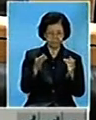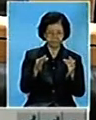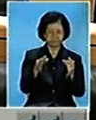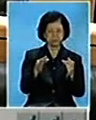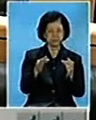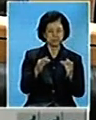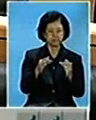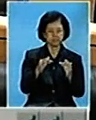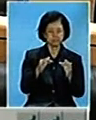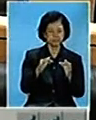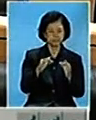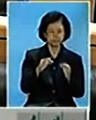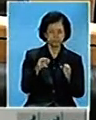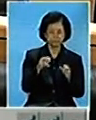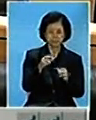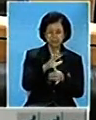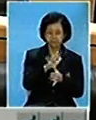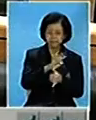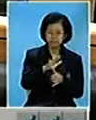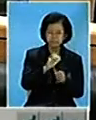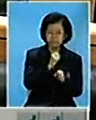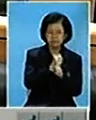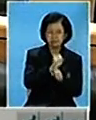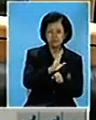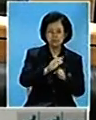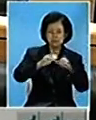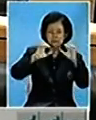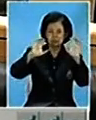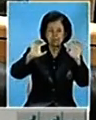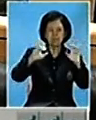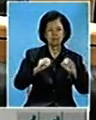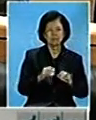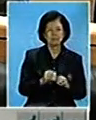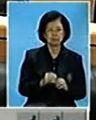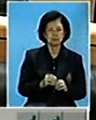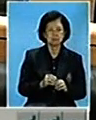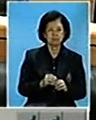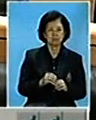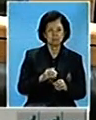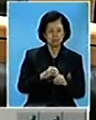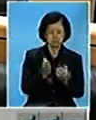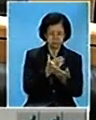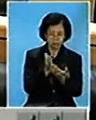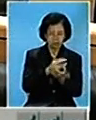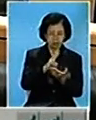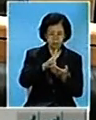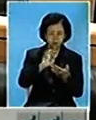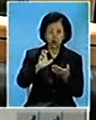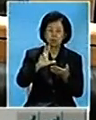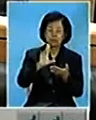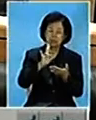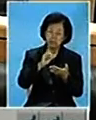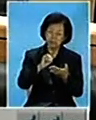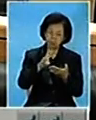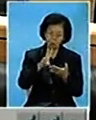การควบคุมการกระทำทางรัฐบาลหรือการกระทำของรัฐในหน้าที่272เป็นเรื่องที่